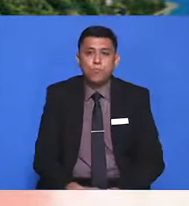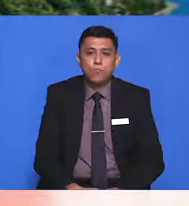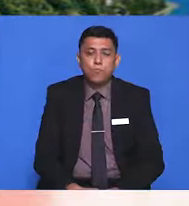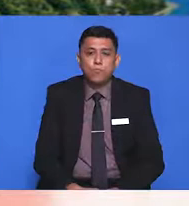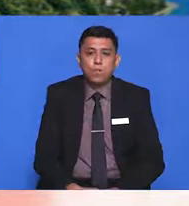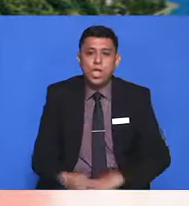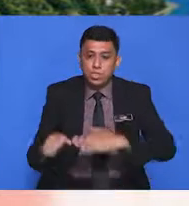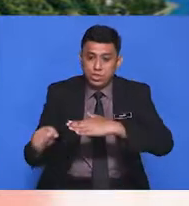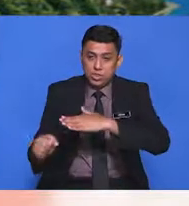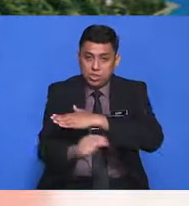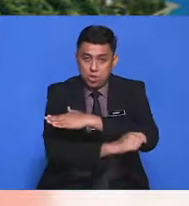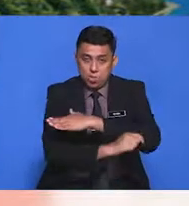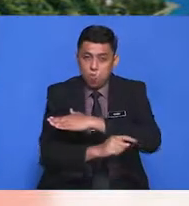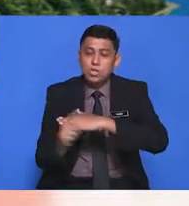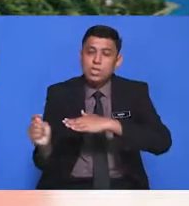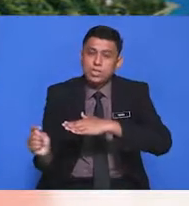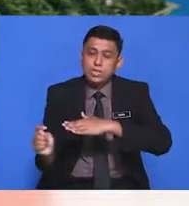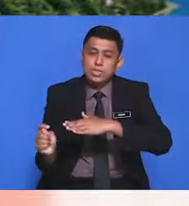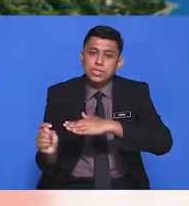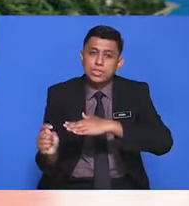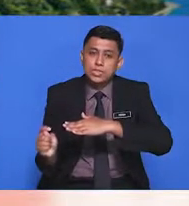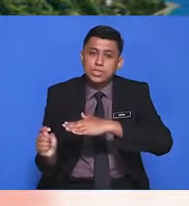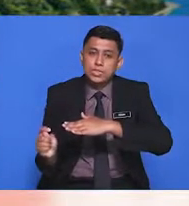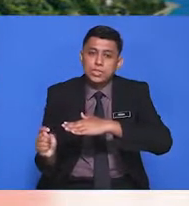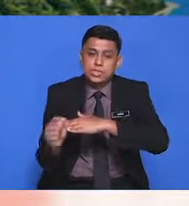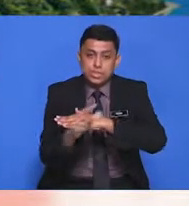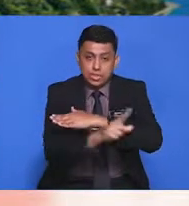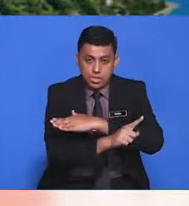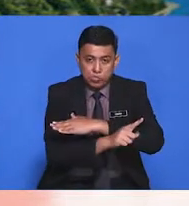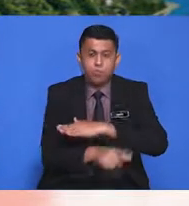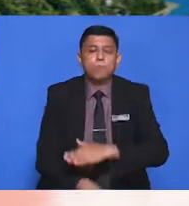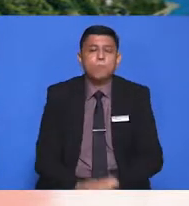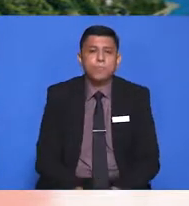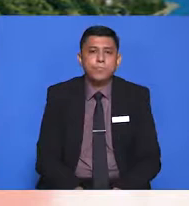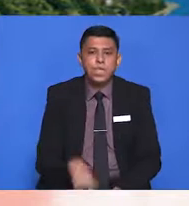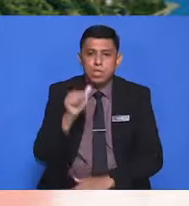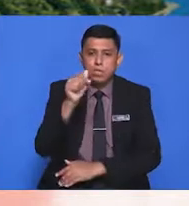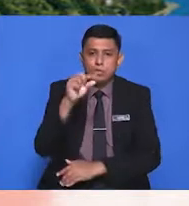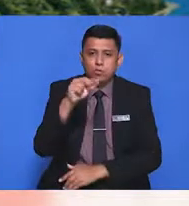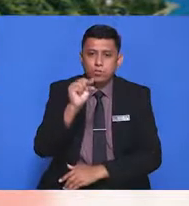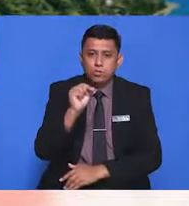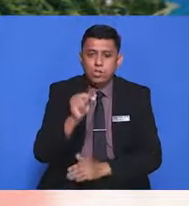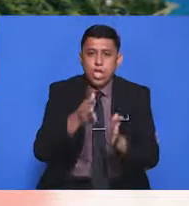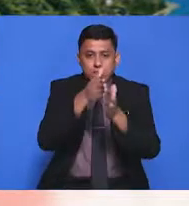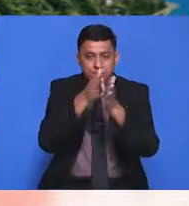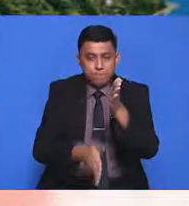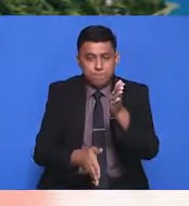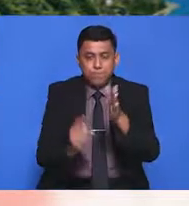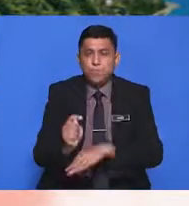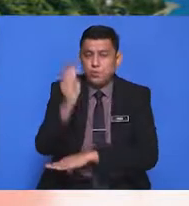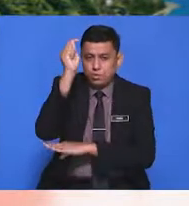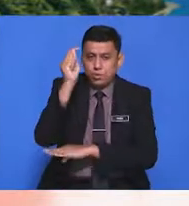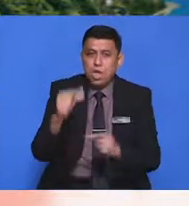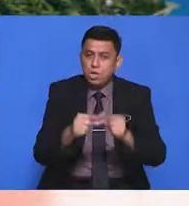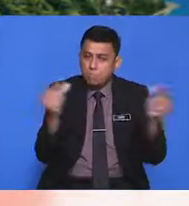teluk, tanjung, lagun, pantai, tebing tinggi, gerbang